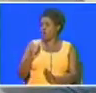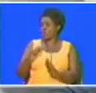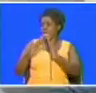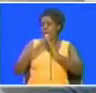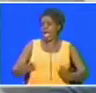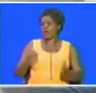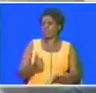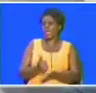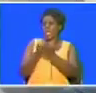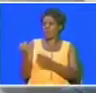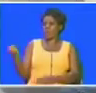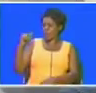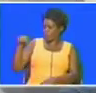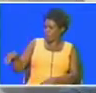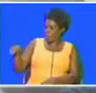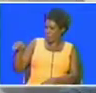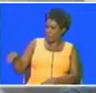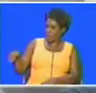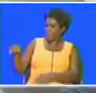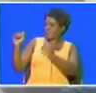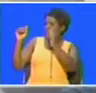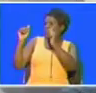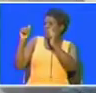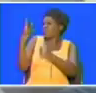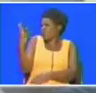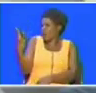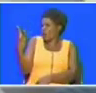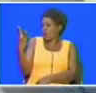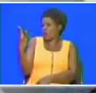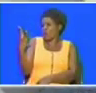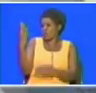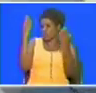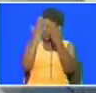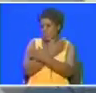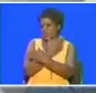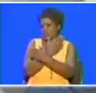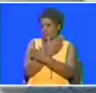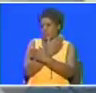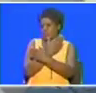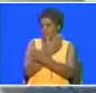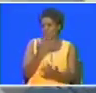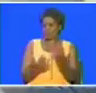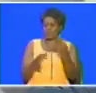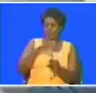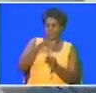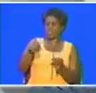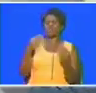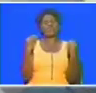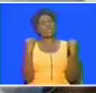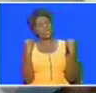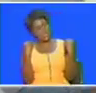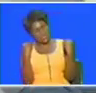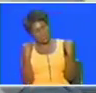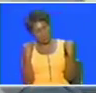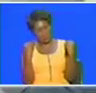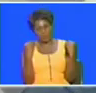anaamka saa 10, mimi nasikia kuna wasichana wa kazi wanaamka saa 10 na watu wako vitandani wamelala. Yaani msichana wa kazi aamke apike mume wako chai na wewe umelala. Msichana